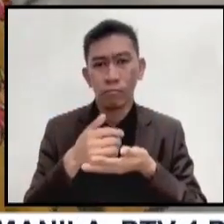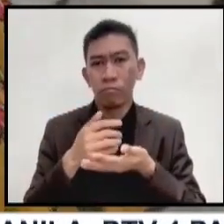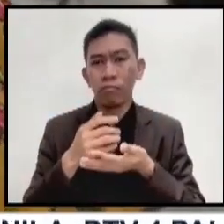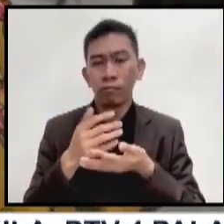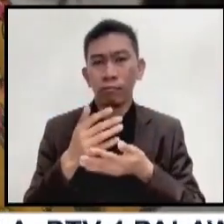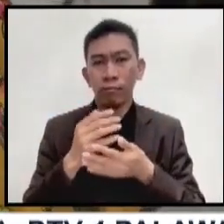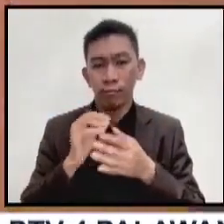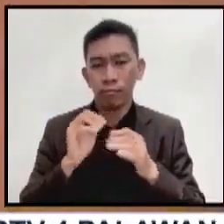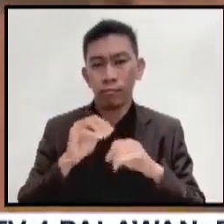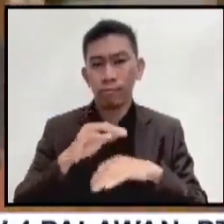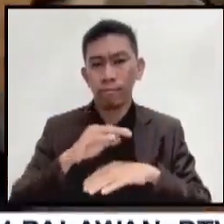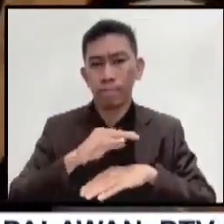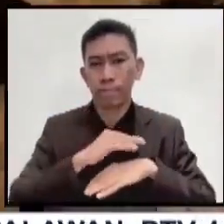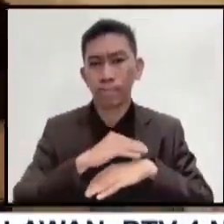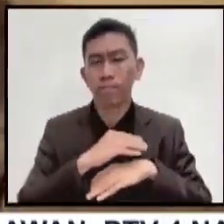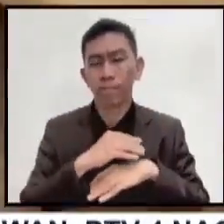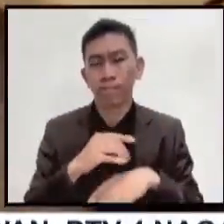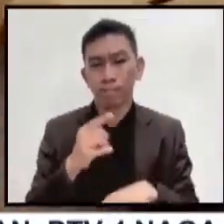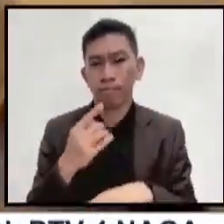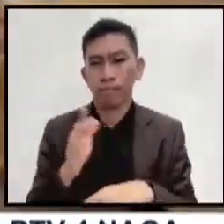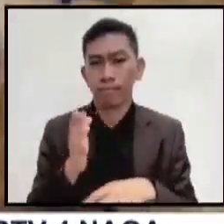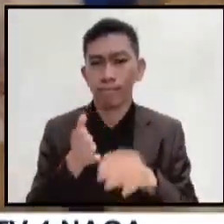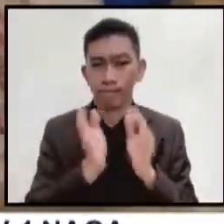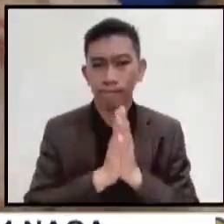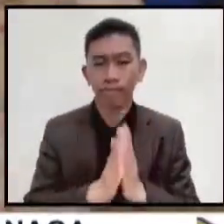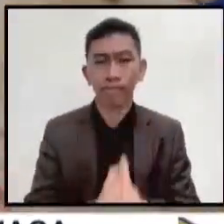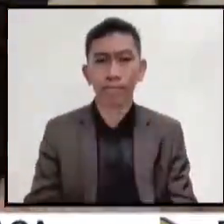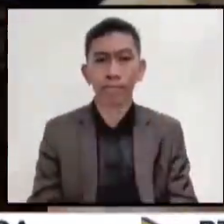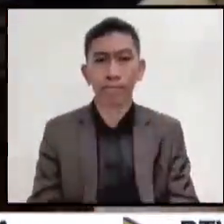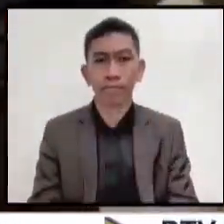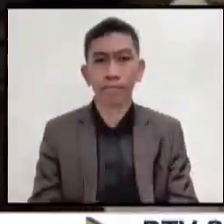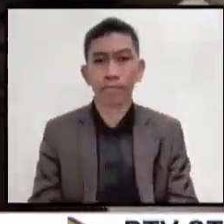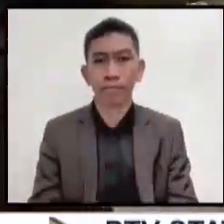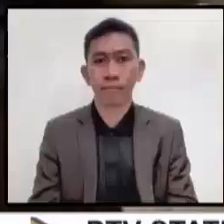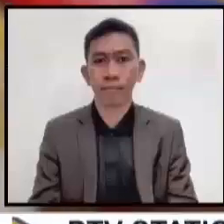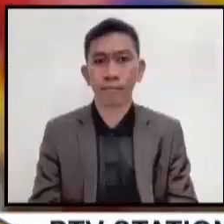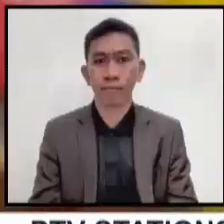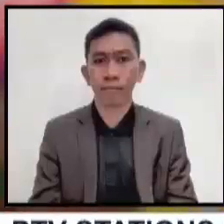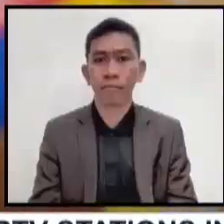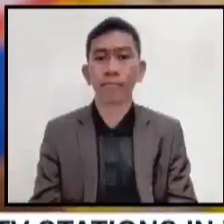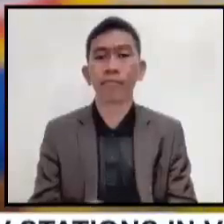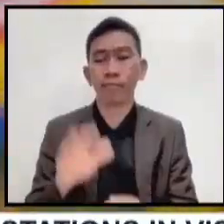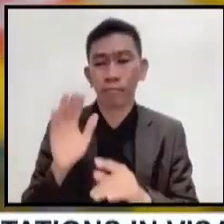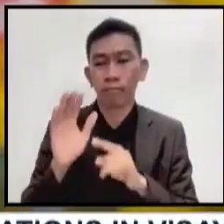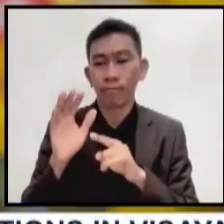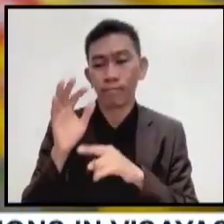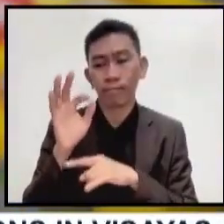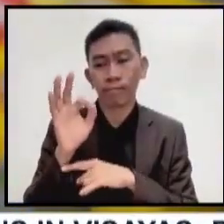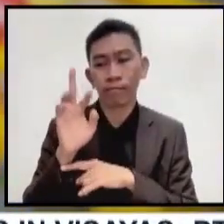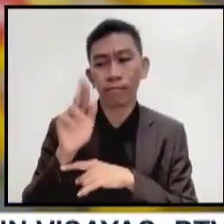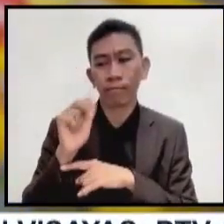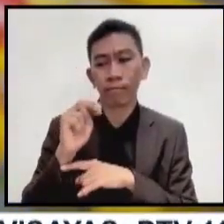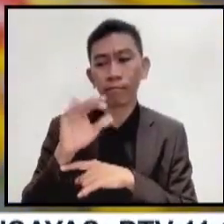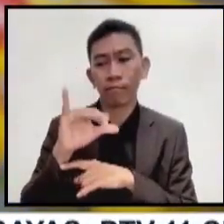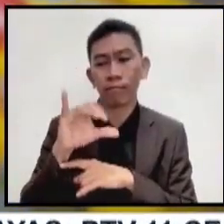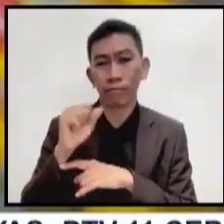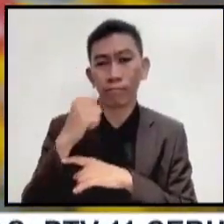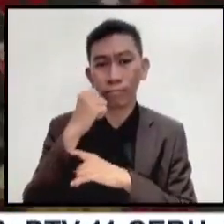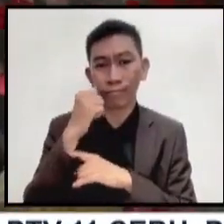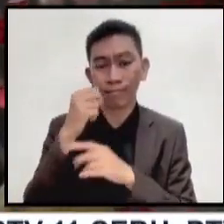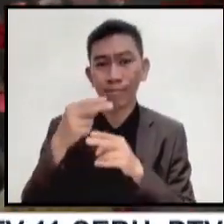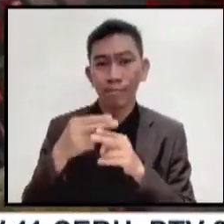hinihiling ko. At para kahit papaano ay gumaan ang suliran ni Francis, ay may kaunting handog ang Rise and Shine